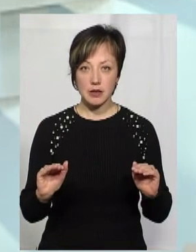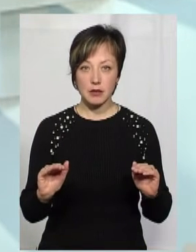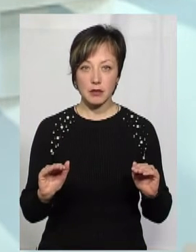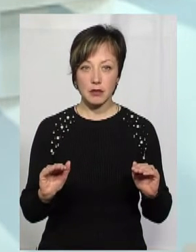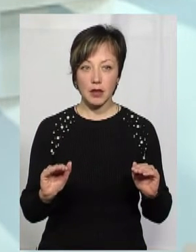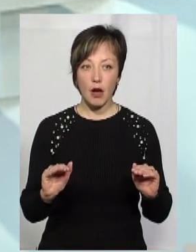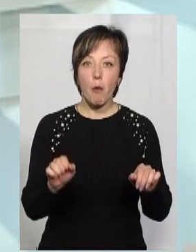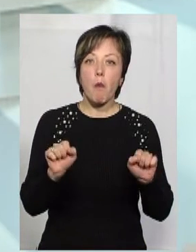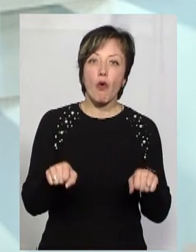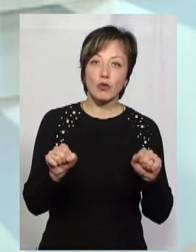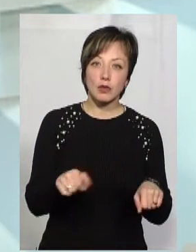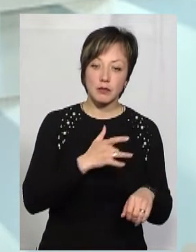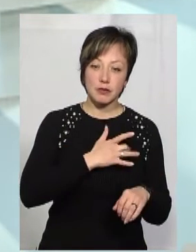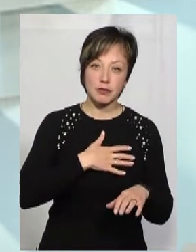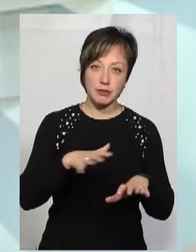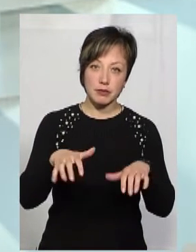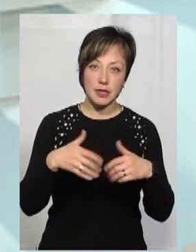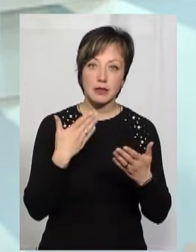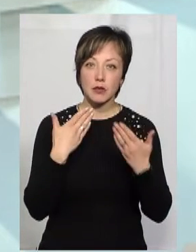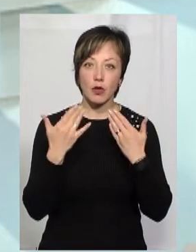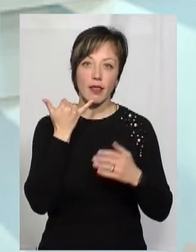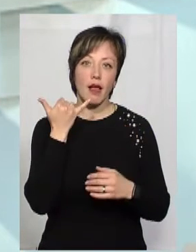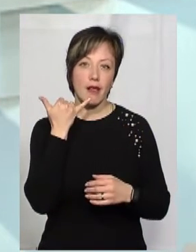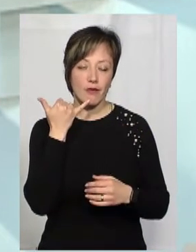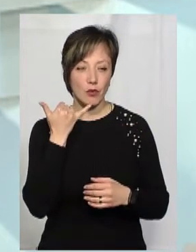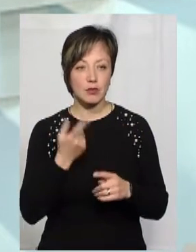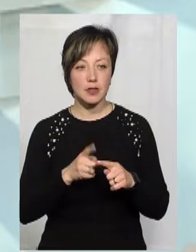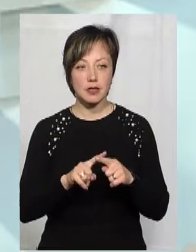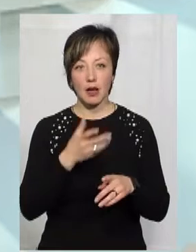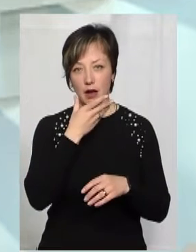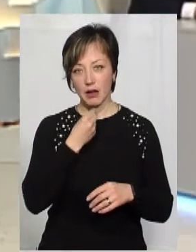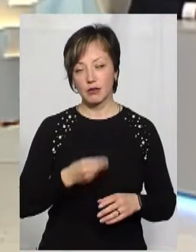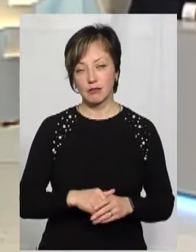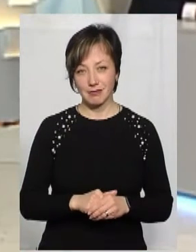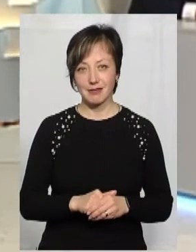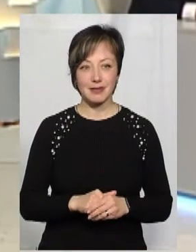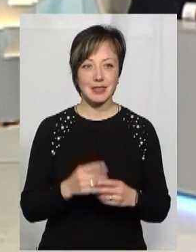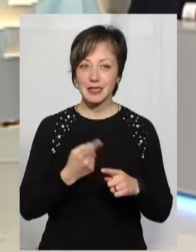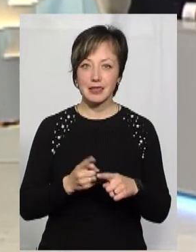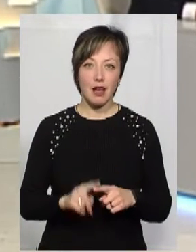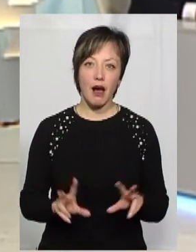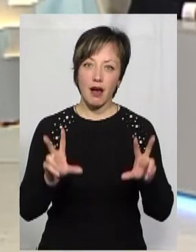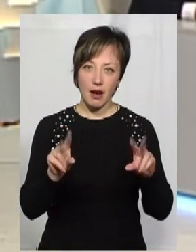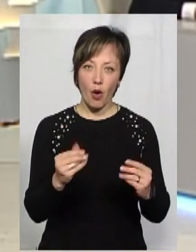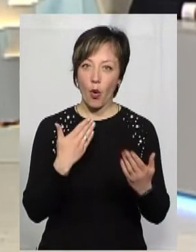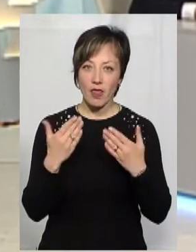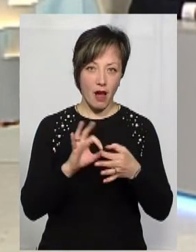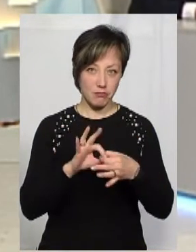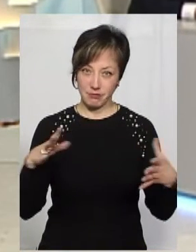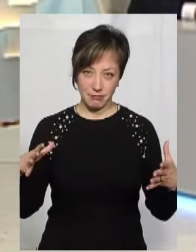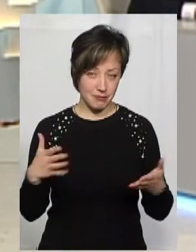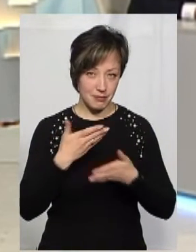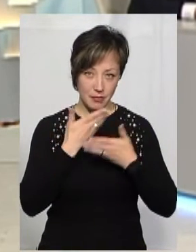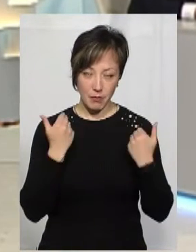потенційними усиновителями або прийомними батьками спілкуються в телефонному режимі, і це дуже гарно. Це майже гарантія. Контакт не розірваний.